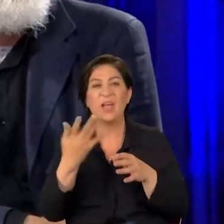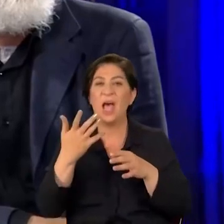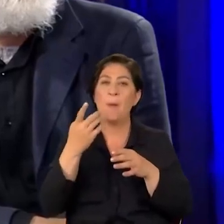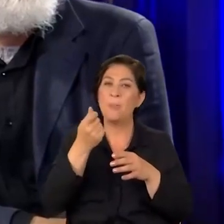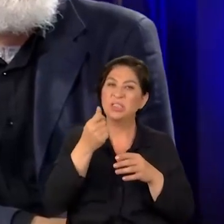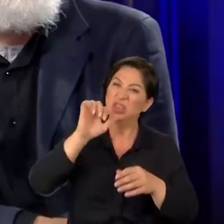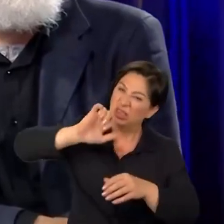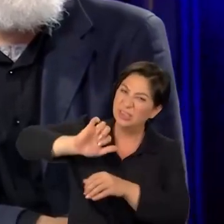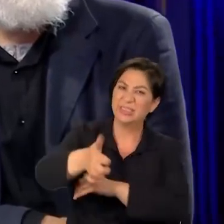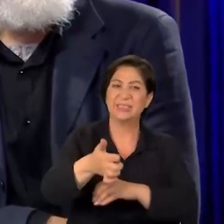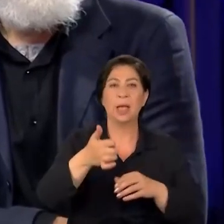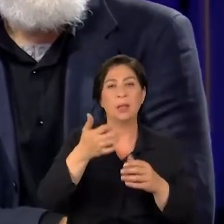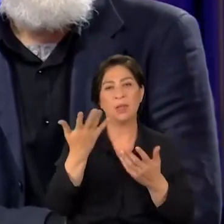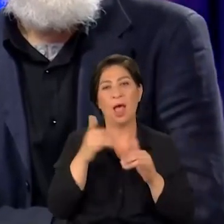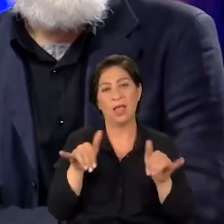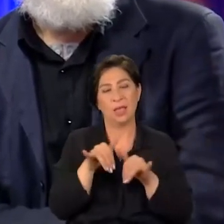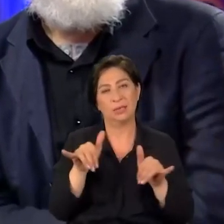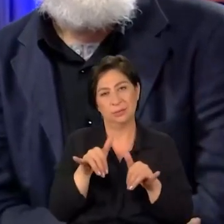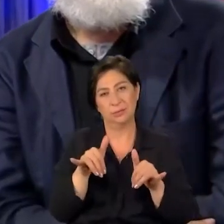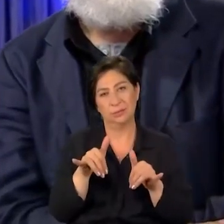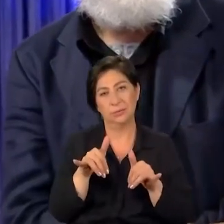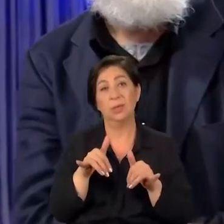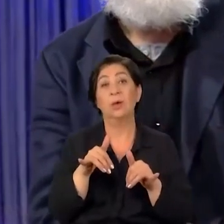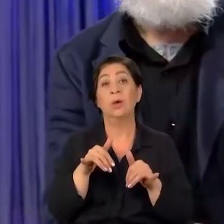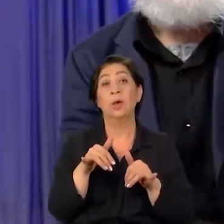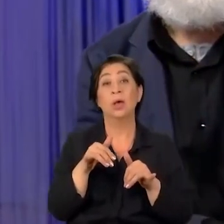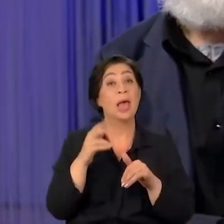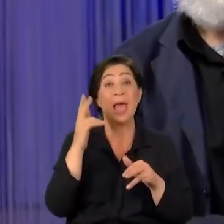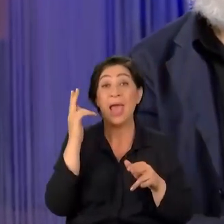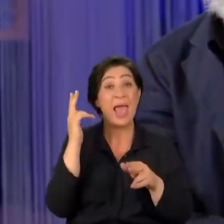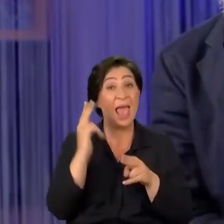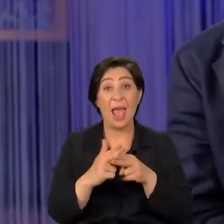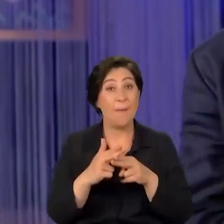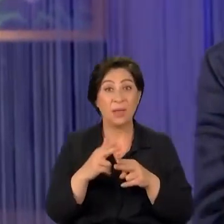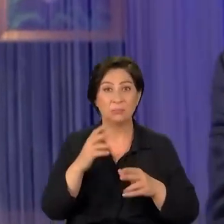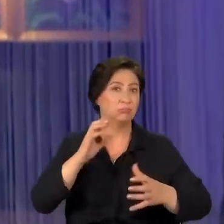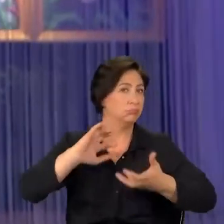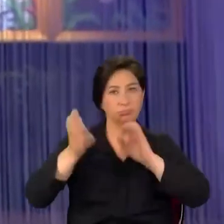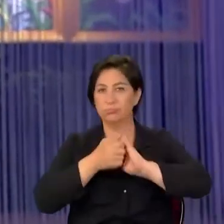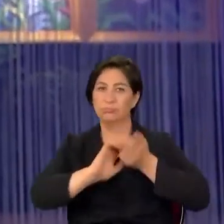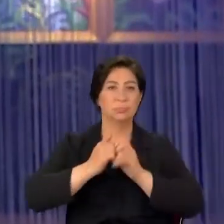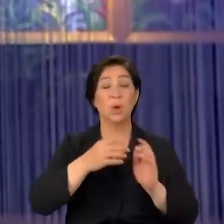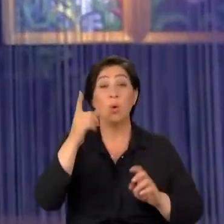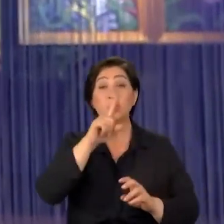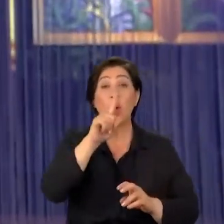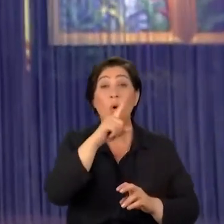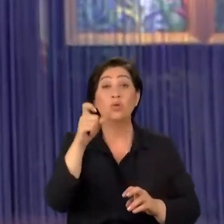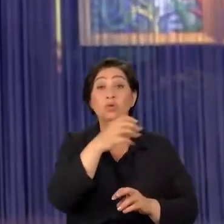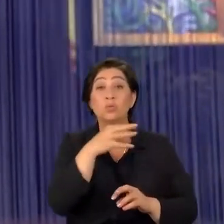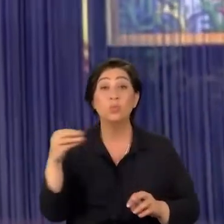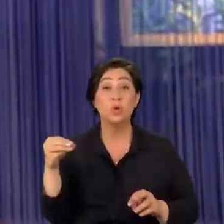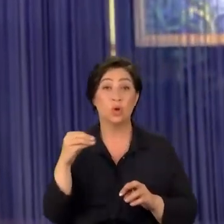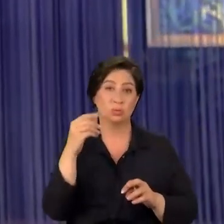yakın. Bravo. Başka bir gençlik kümesinden de söz edebiliriz. Evet. Ve hemen harekete geçebilecek, kolay tahrik edilebilecek insanlar. Onun için 19 milyon diye bir